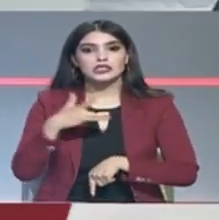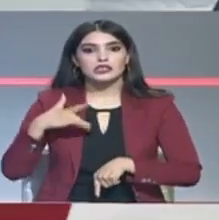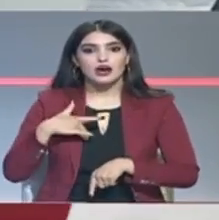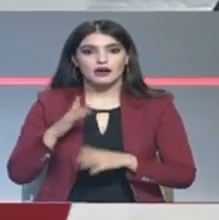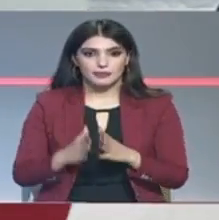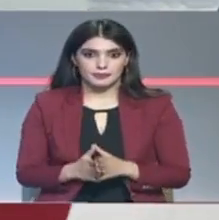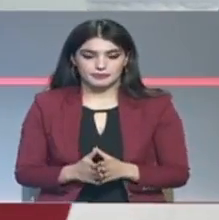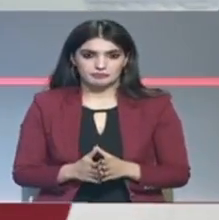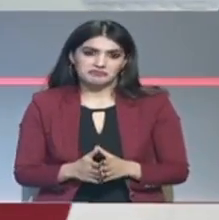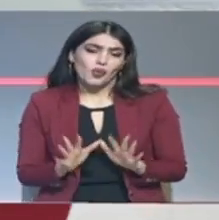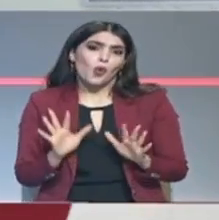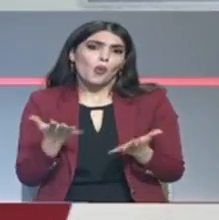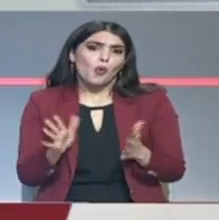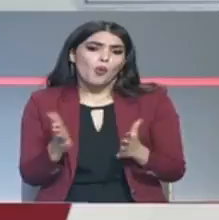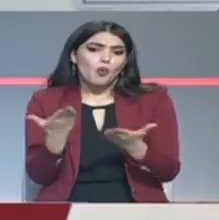يعني